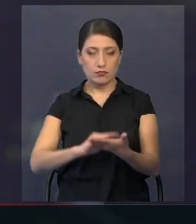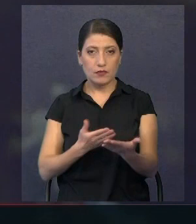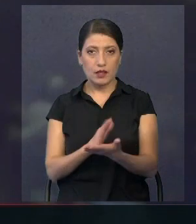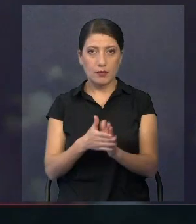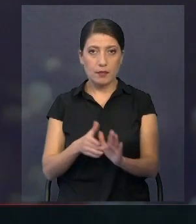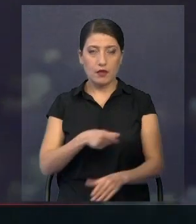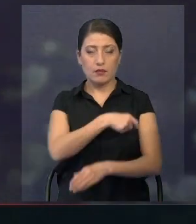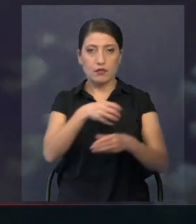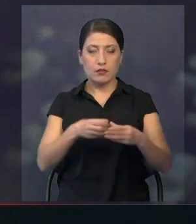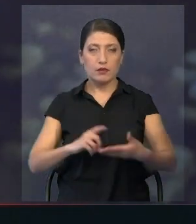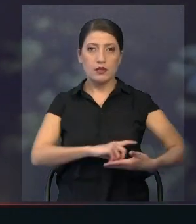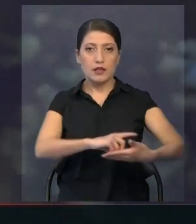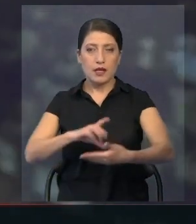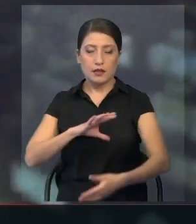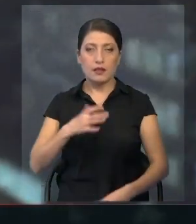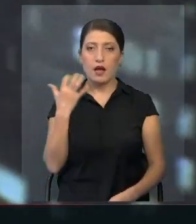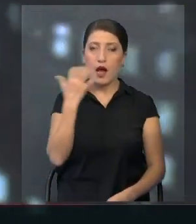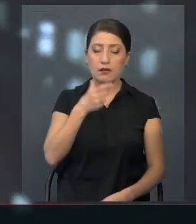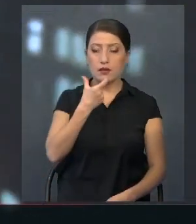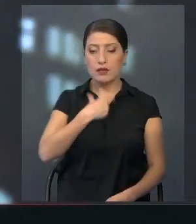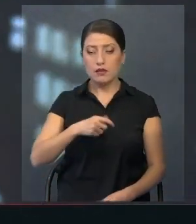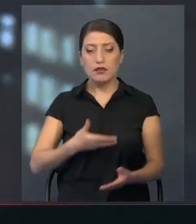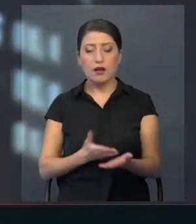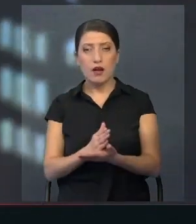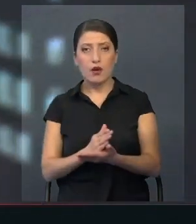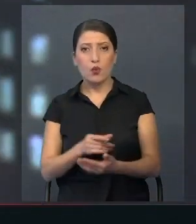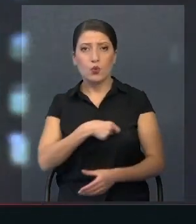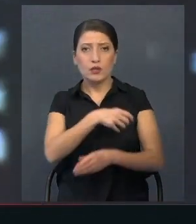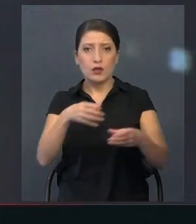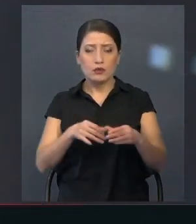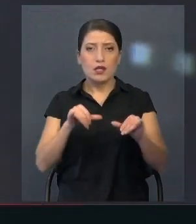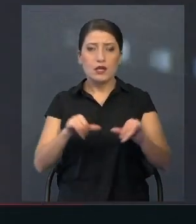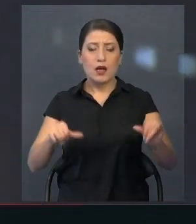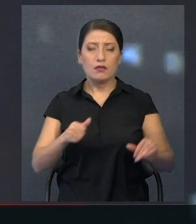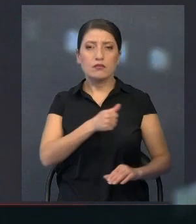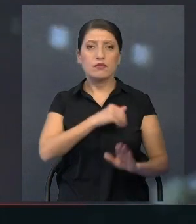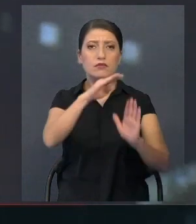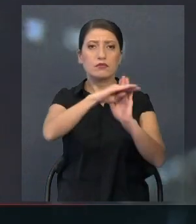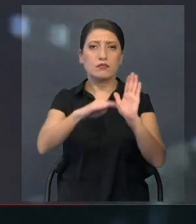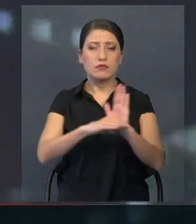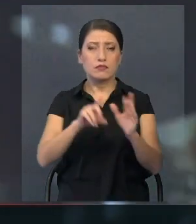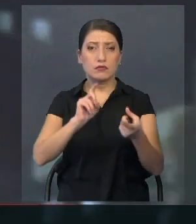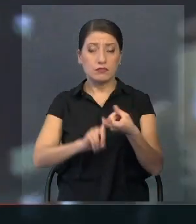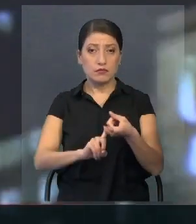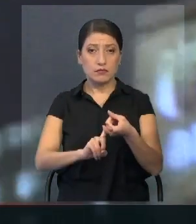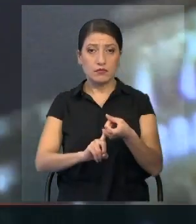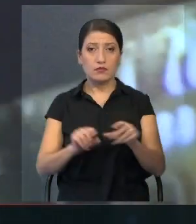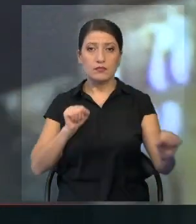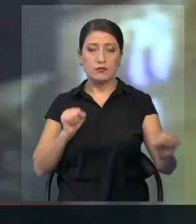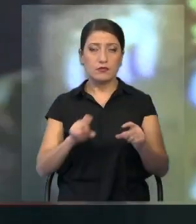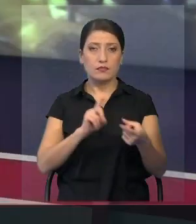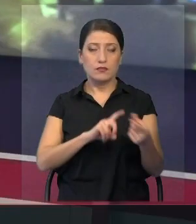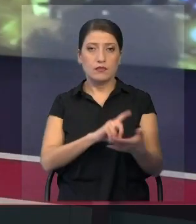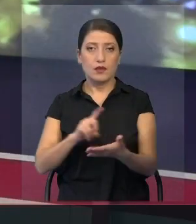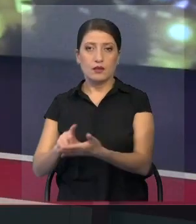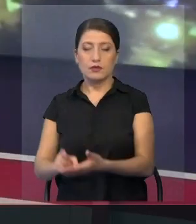ԿՊԱ-ականները քննարկել են արտաքին ու ներքին քաղաքականությունը, կուսակցության զարգացման ռազմավարությանը առնչվող նաև կազմակերպչական բնույթի